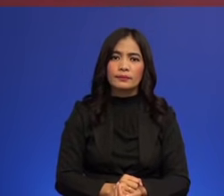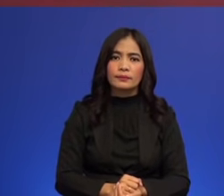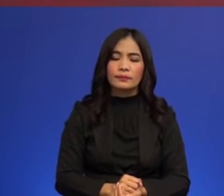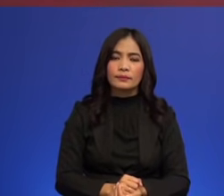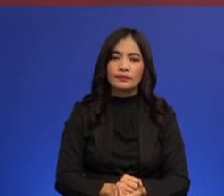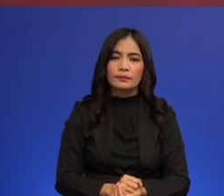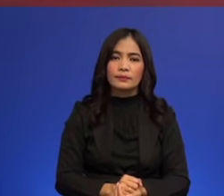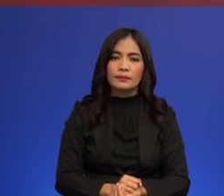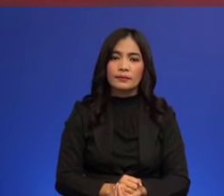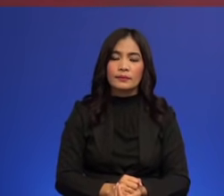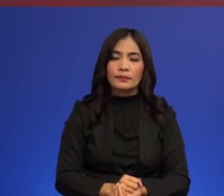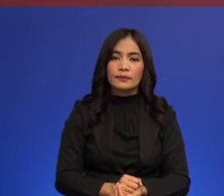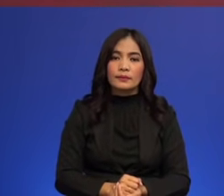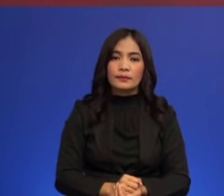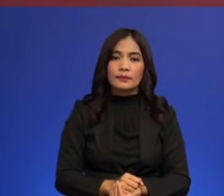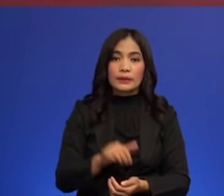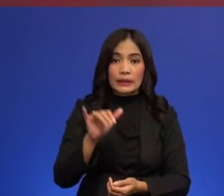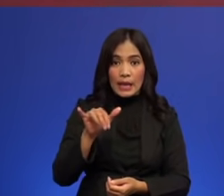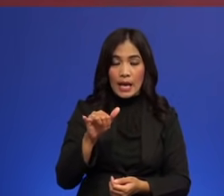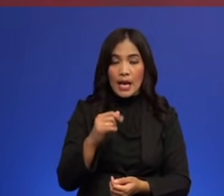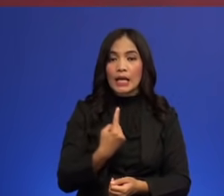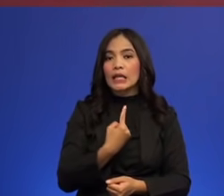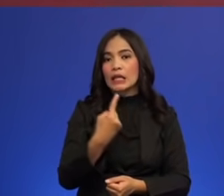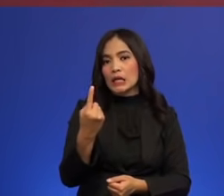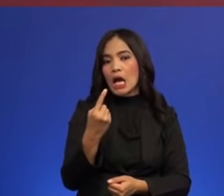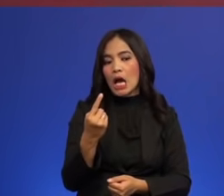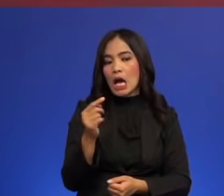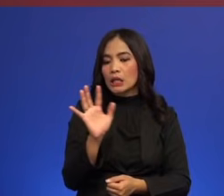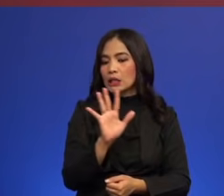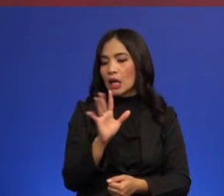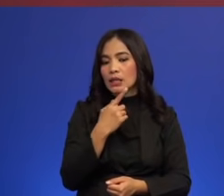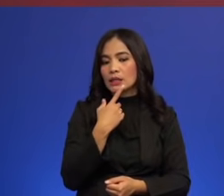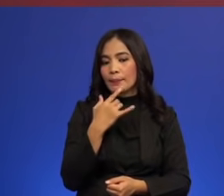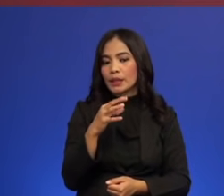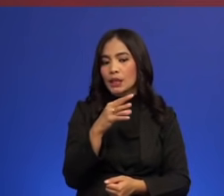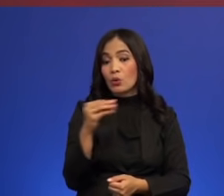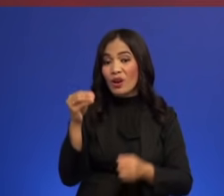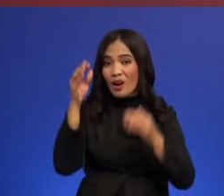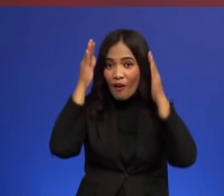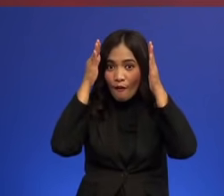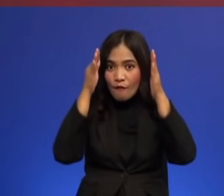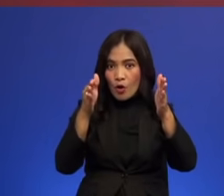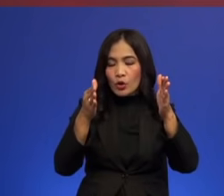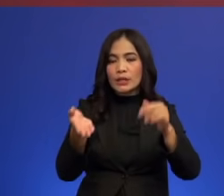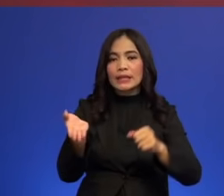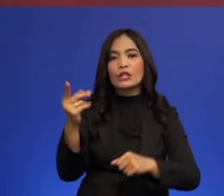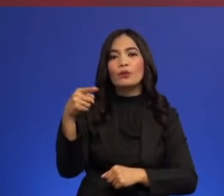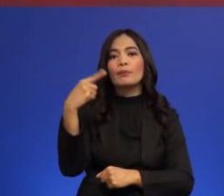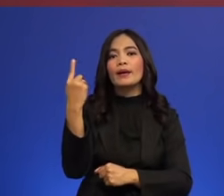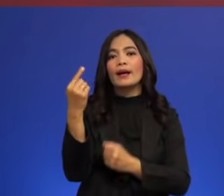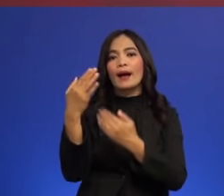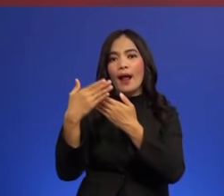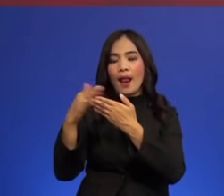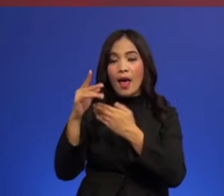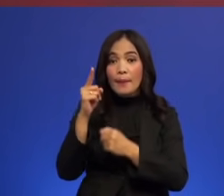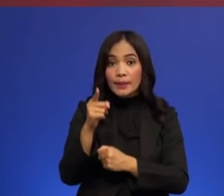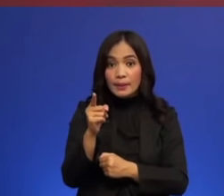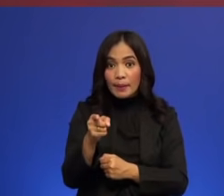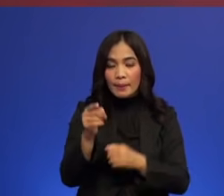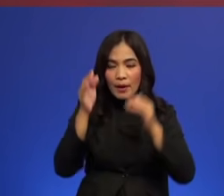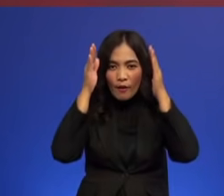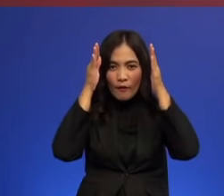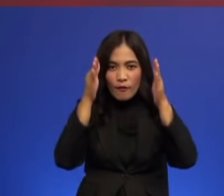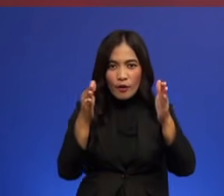Jadi kita jangan sampai kurang fokus kepada kekekalan karena fokus